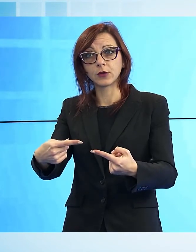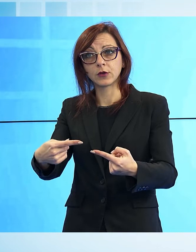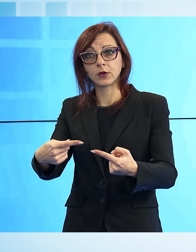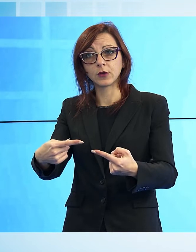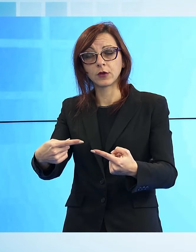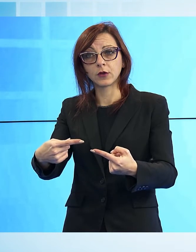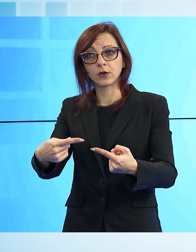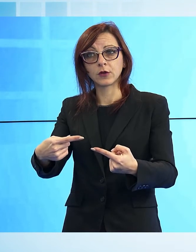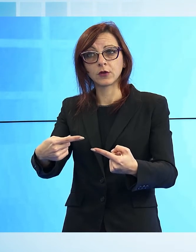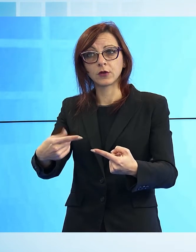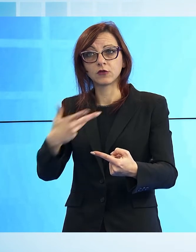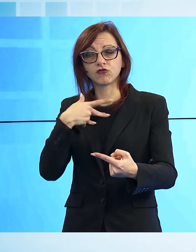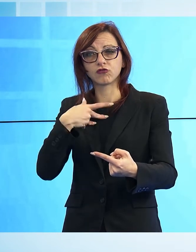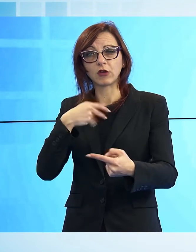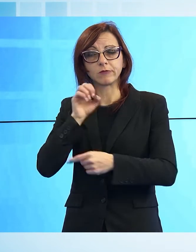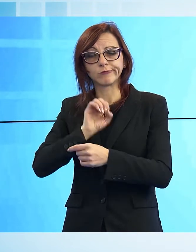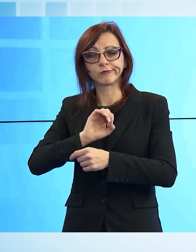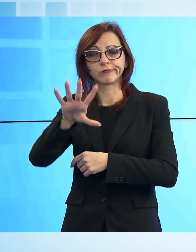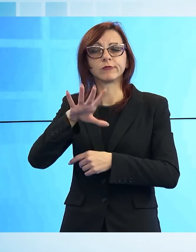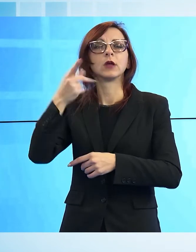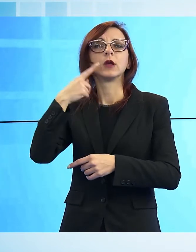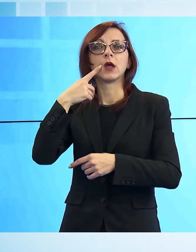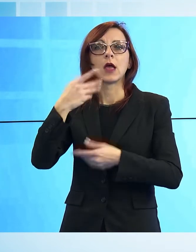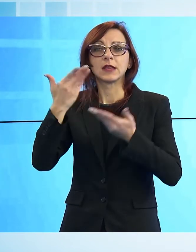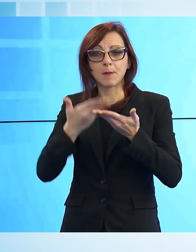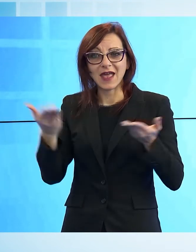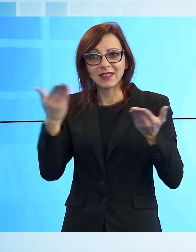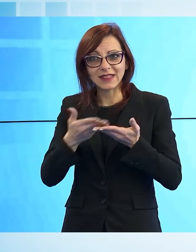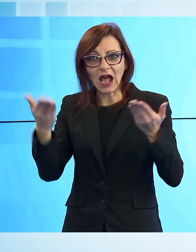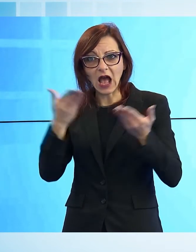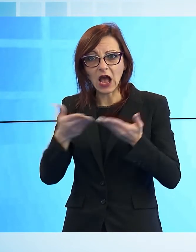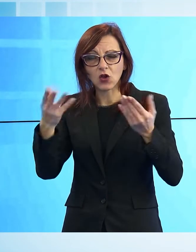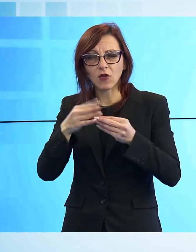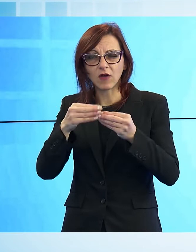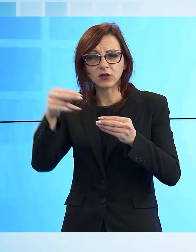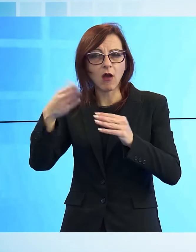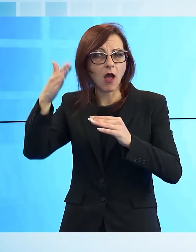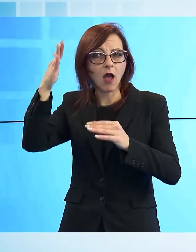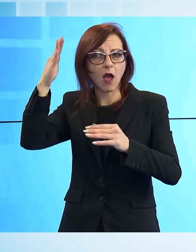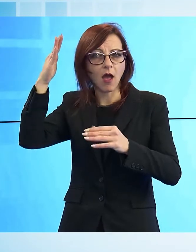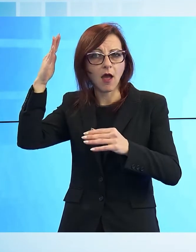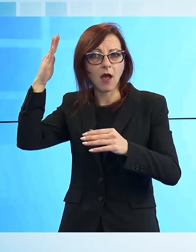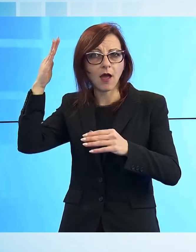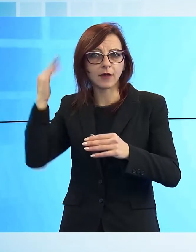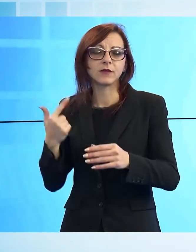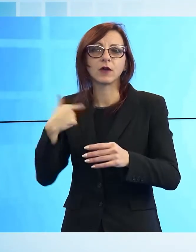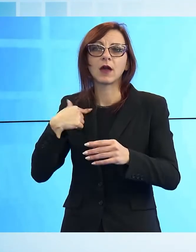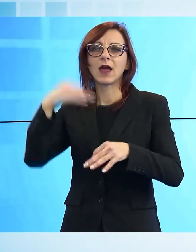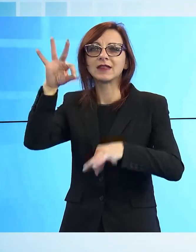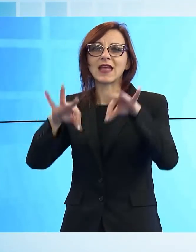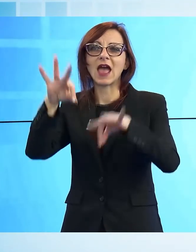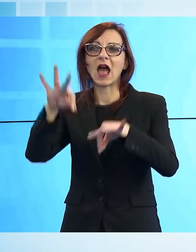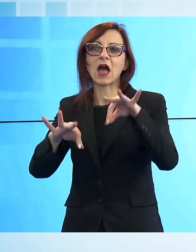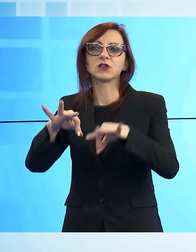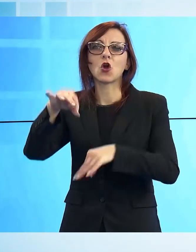di è un film che, di uno spettacolo rappresentato qualche anno fa al teatro di Ponte Amoriano,